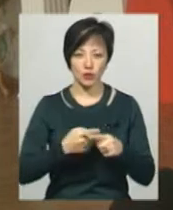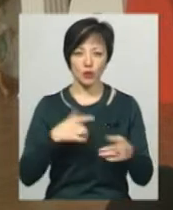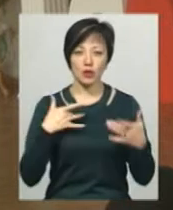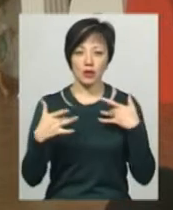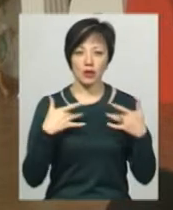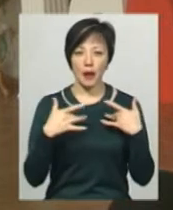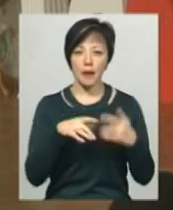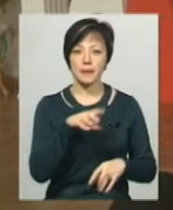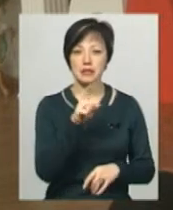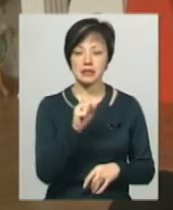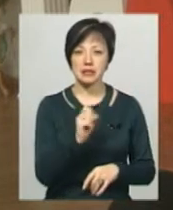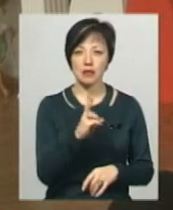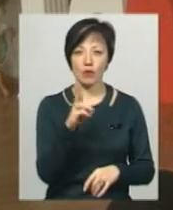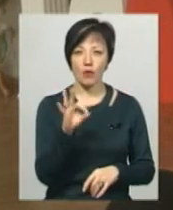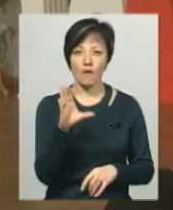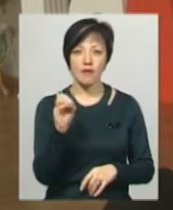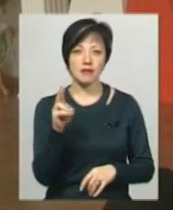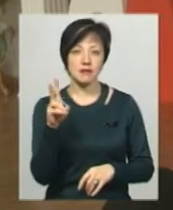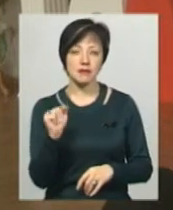Марія Заньковецька грала